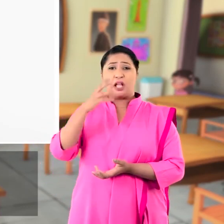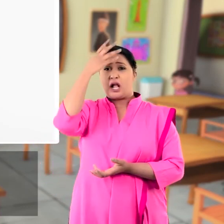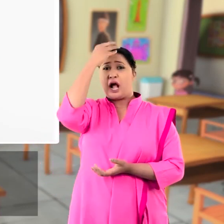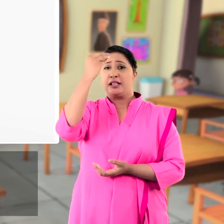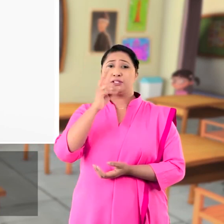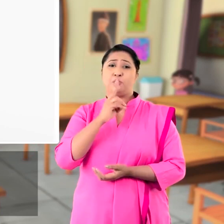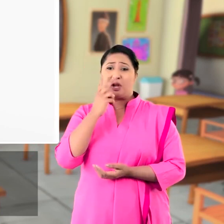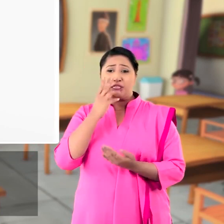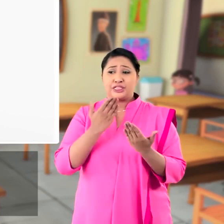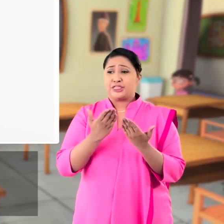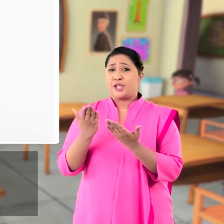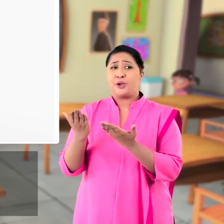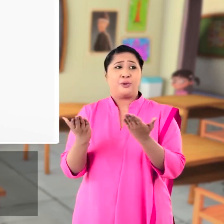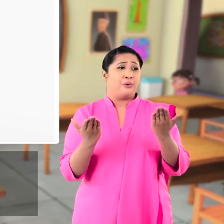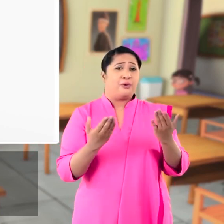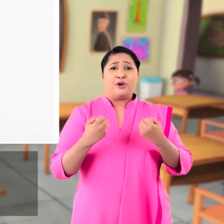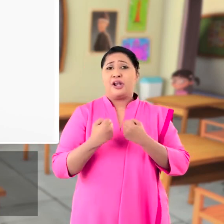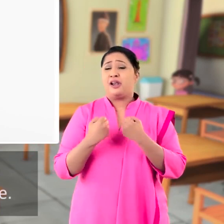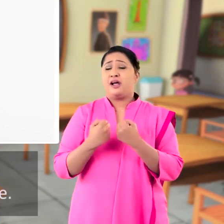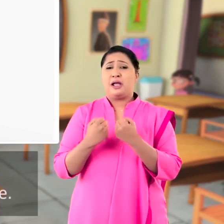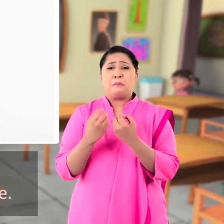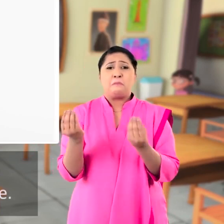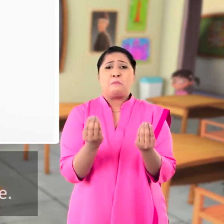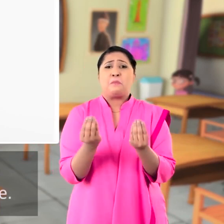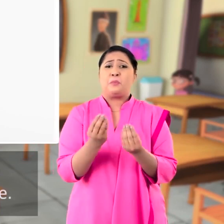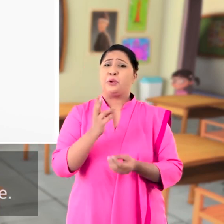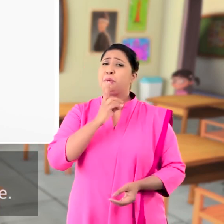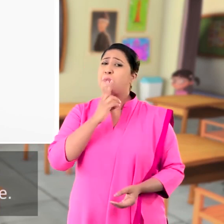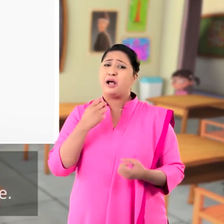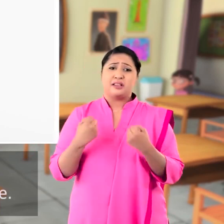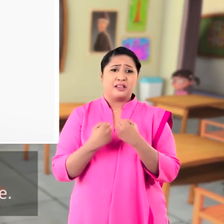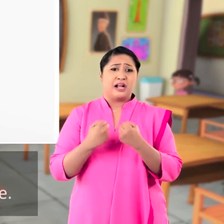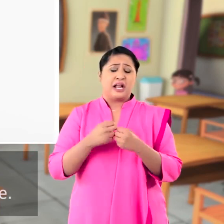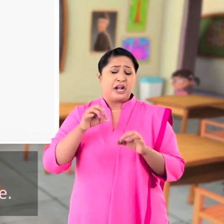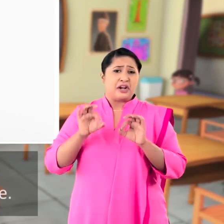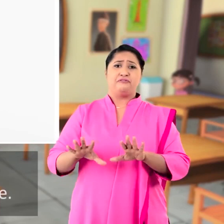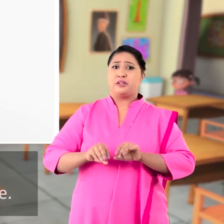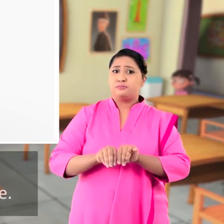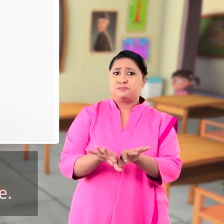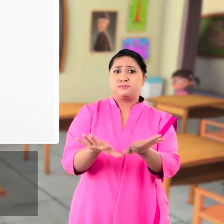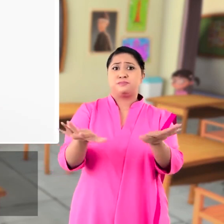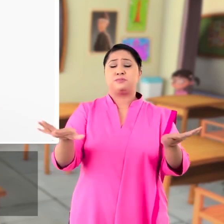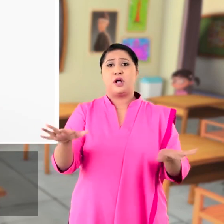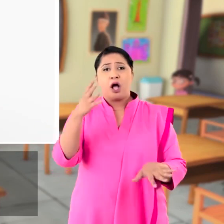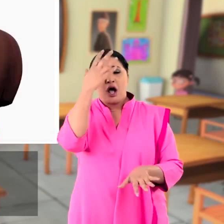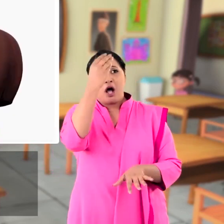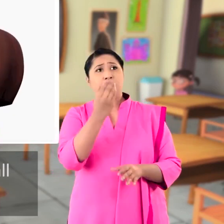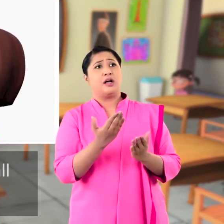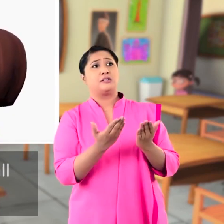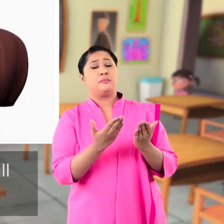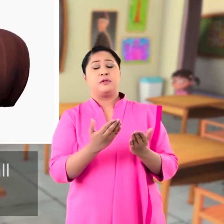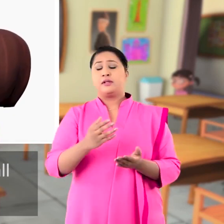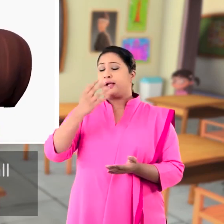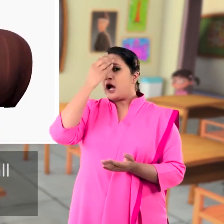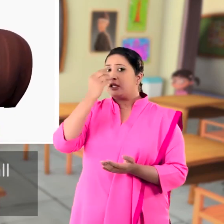देखो ये कैसे एक दूसरे से लड़ रहे हैं, इतनी छोटी बात और इतनी नफरतें फैला रहे हैं। कायदे आजम,